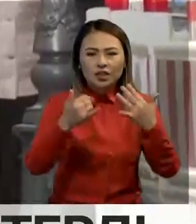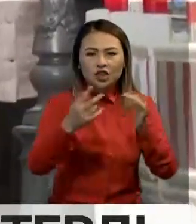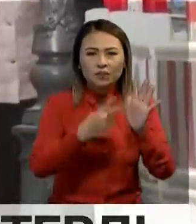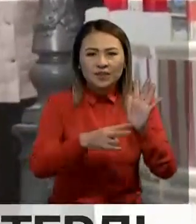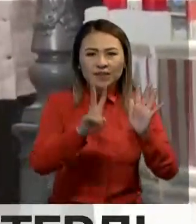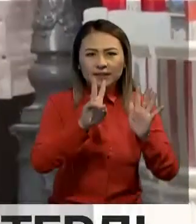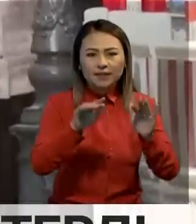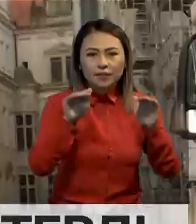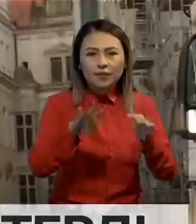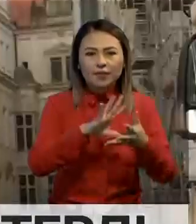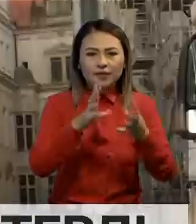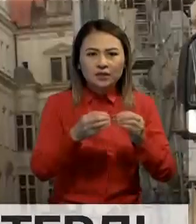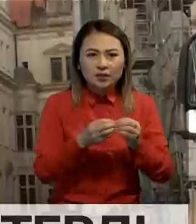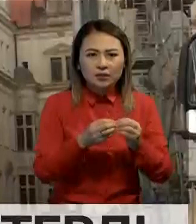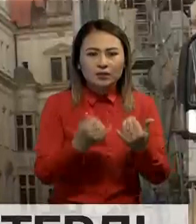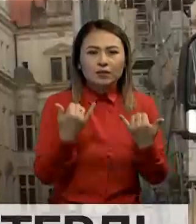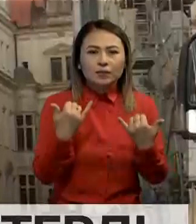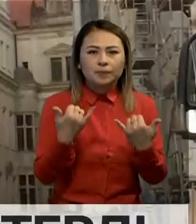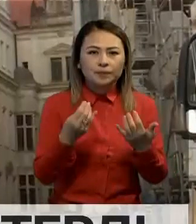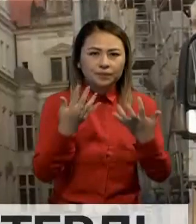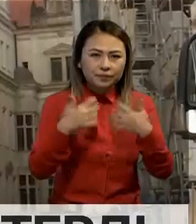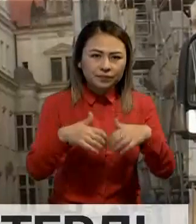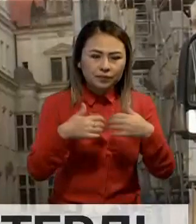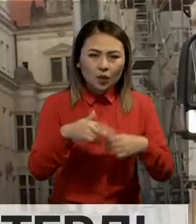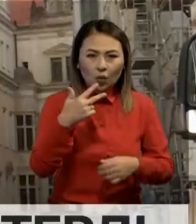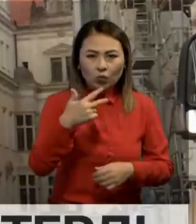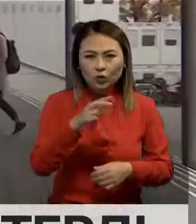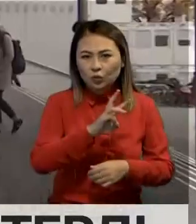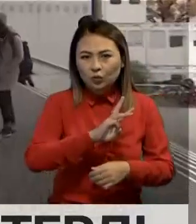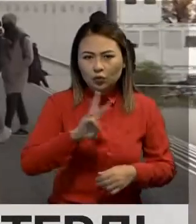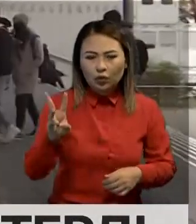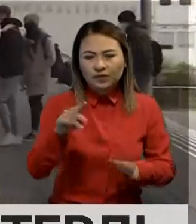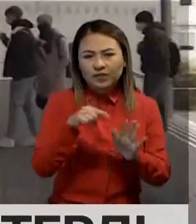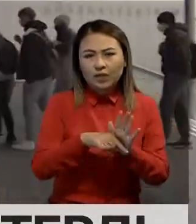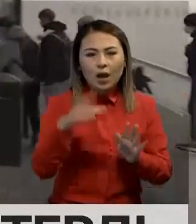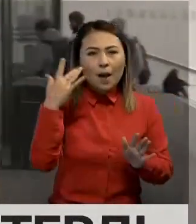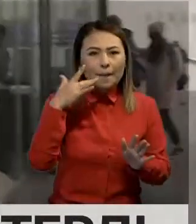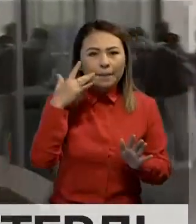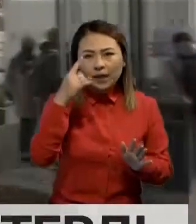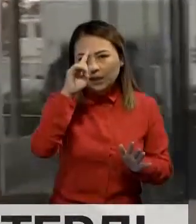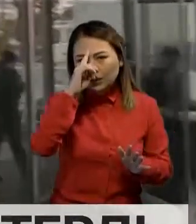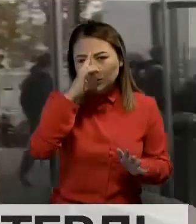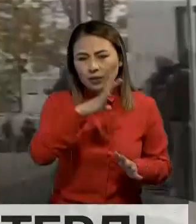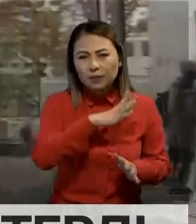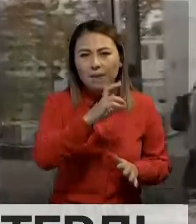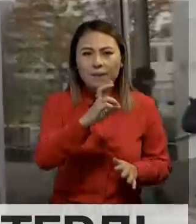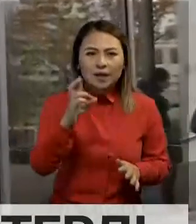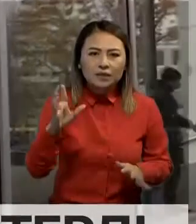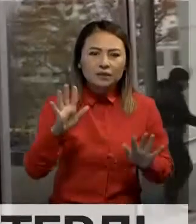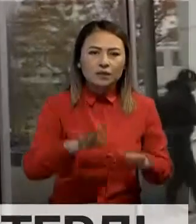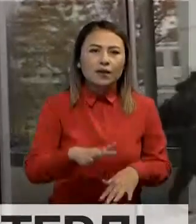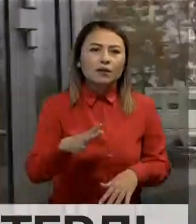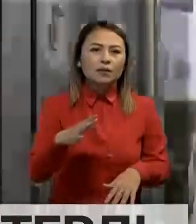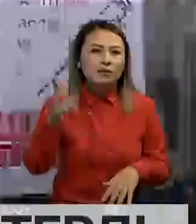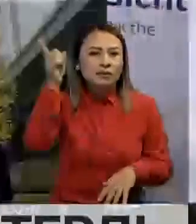мыңдай адам опат болған. Дертке шалдыққандар саны 30 миллионнан асатын елдер қатарында Америка, Франция, Бразилия және Германия